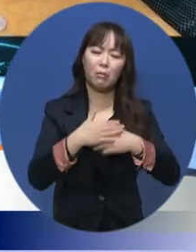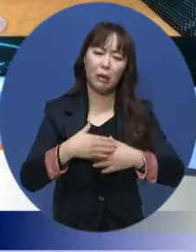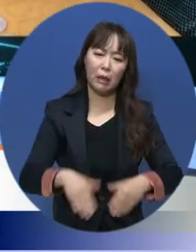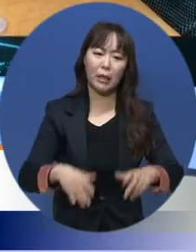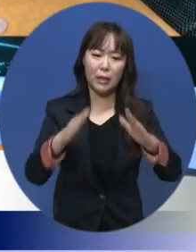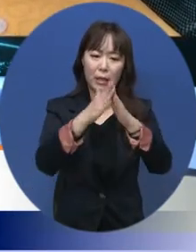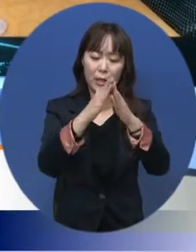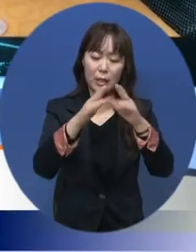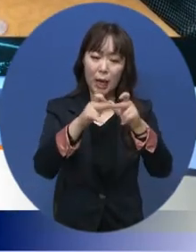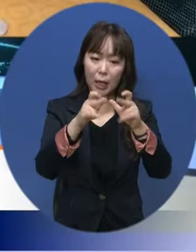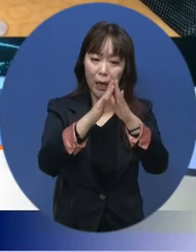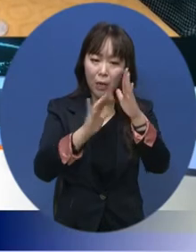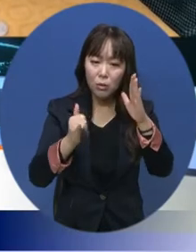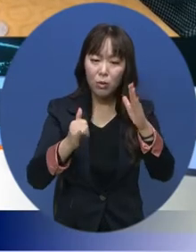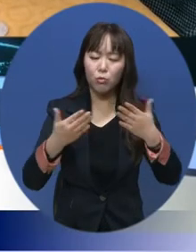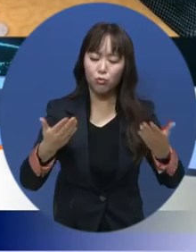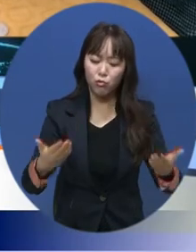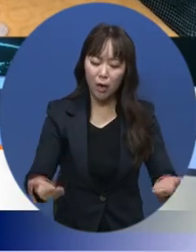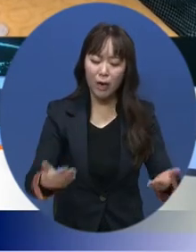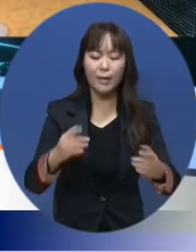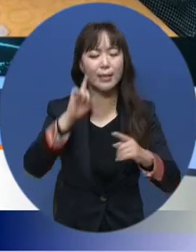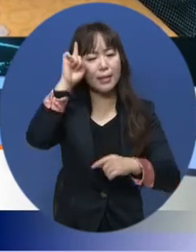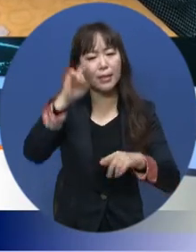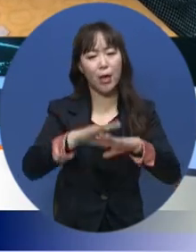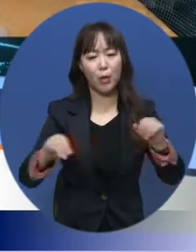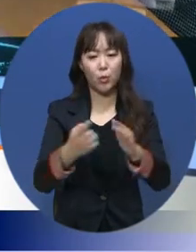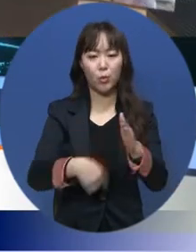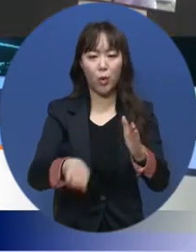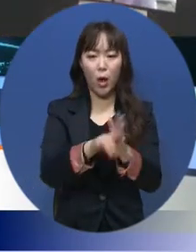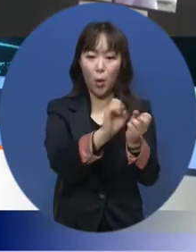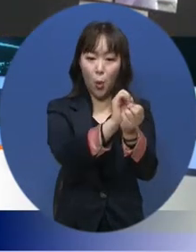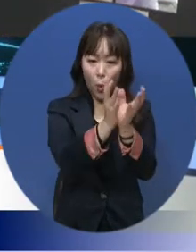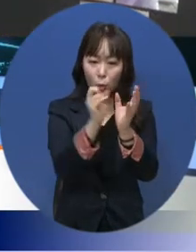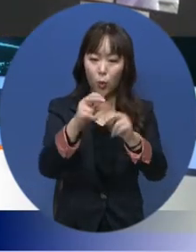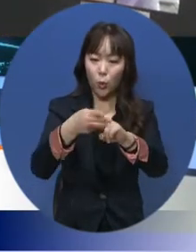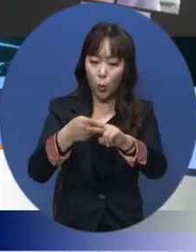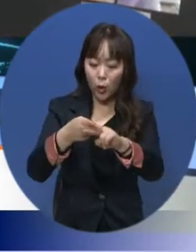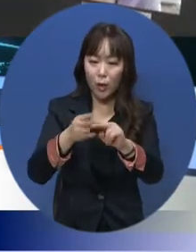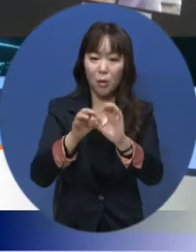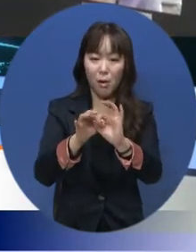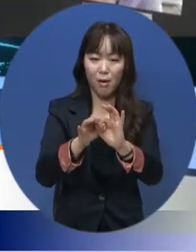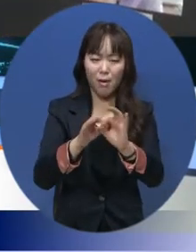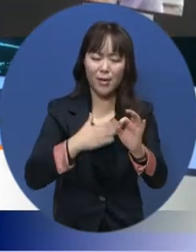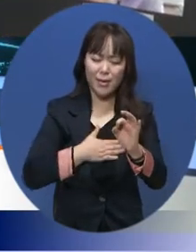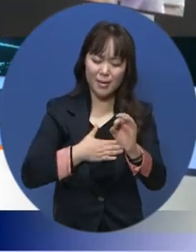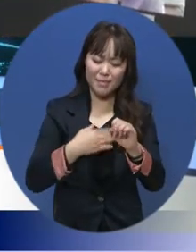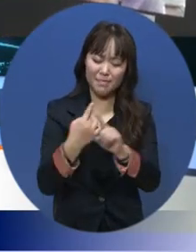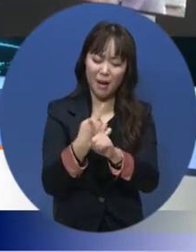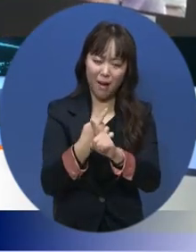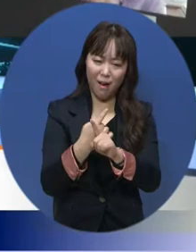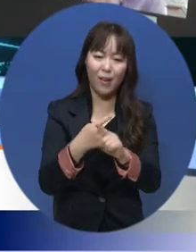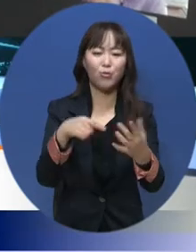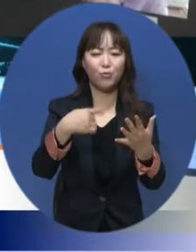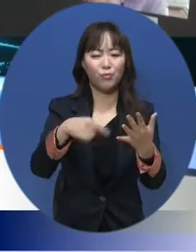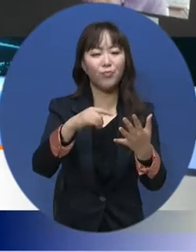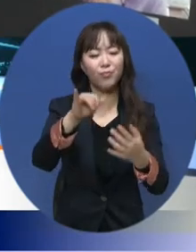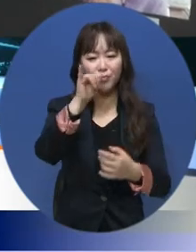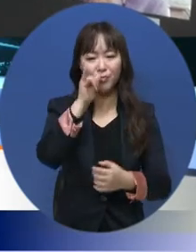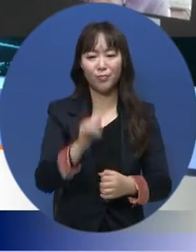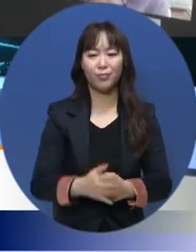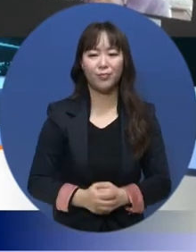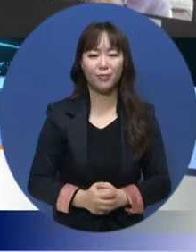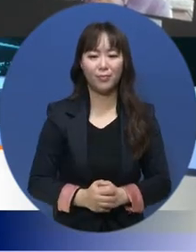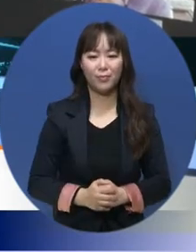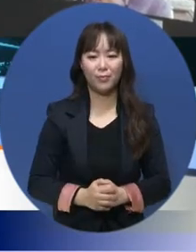장애인 가족들의 휴식과 스트레스 해소를 위해 꽃과 요리 등을 통한 힐링 수업을 열었습니다. 보도에